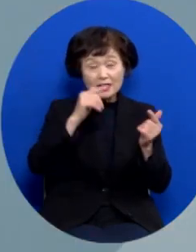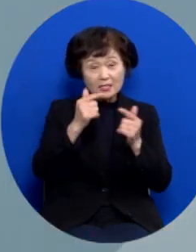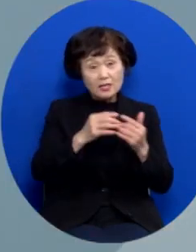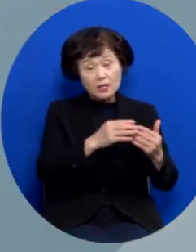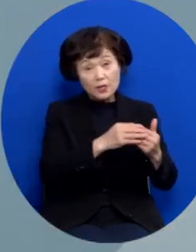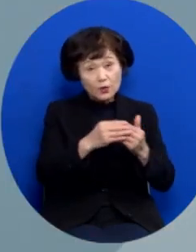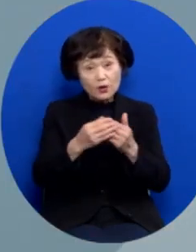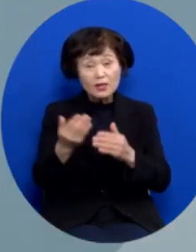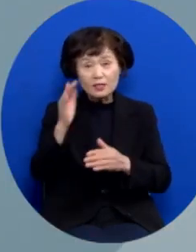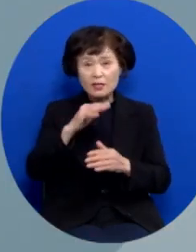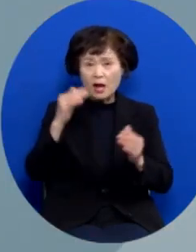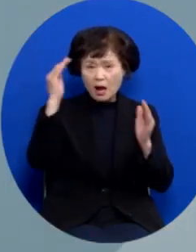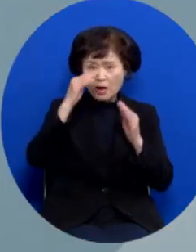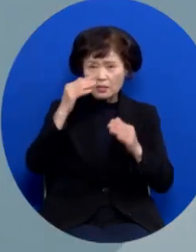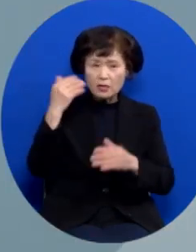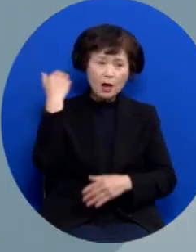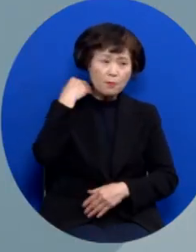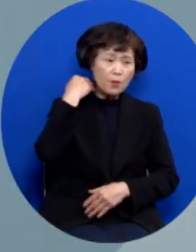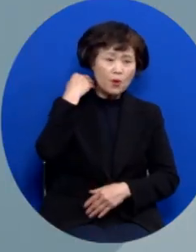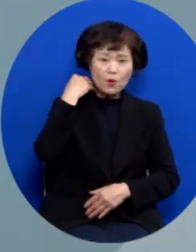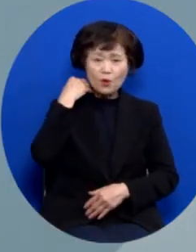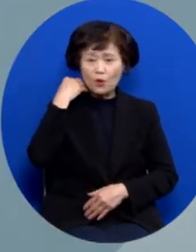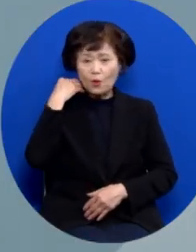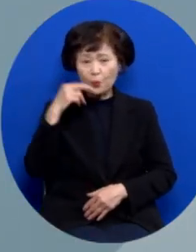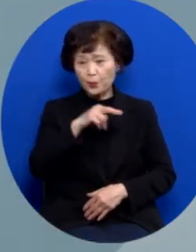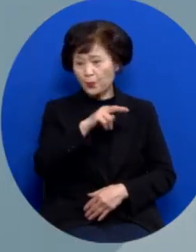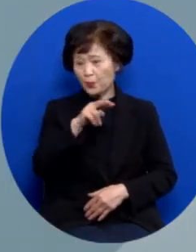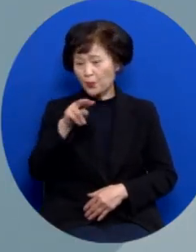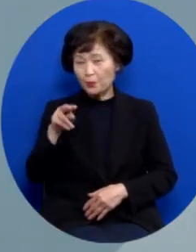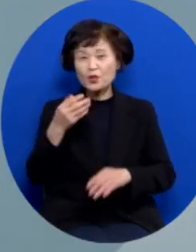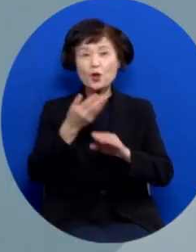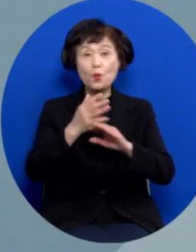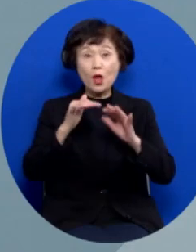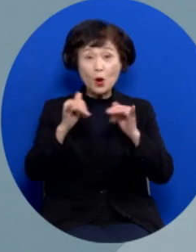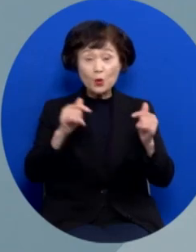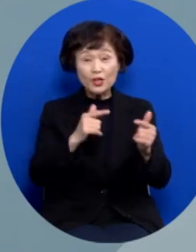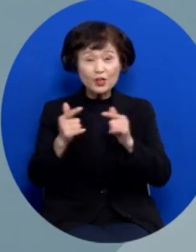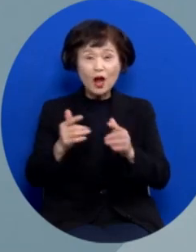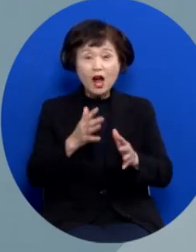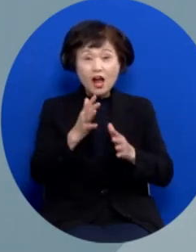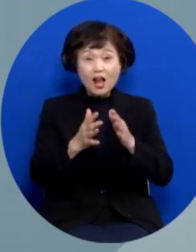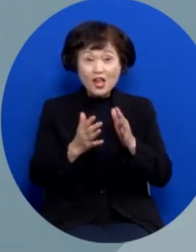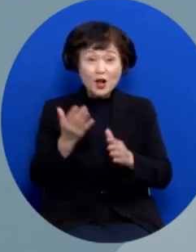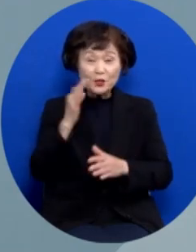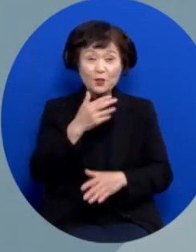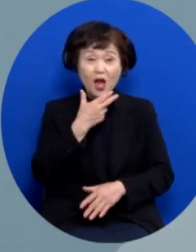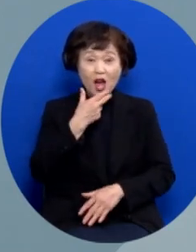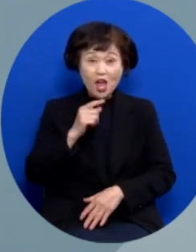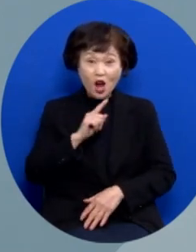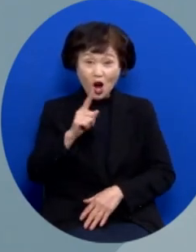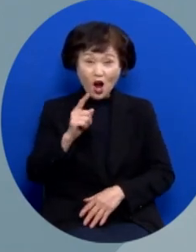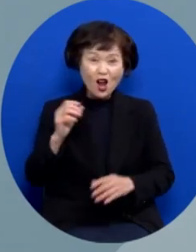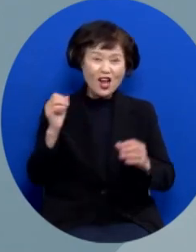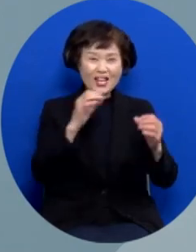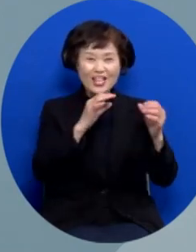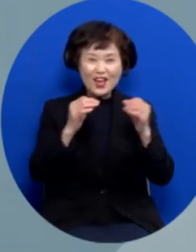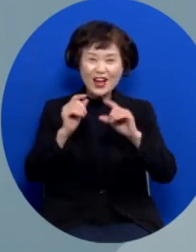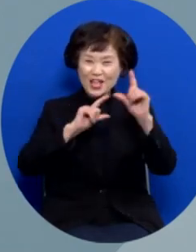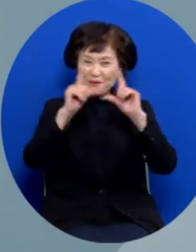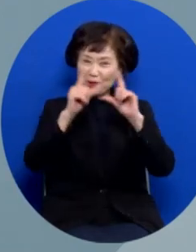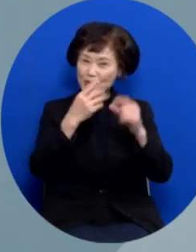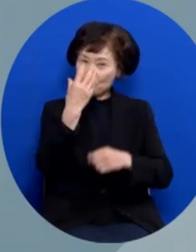갔었는데 학생이 보이지 않더라는 겁니다 둘러보니 외국인과 서툰 영화지만 열심히 대화를 나누는 모습을